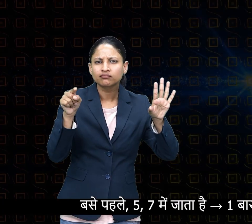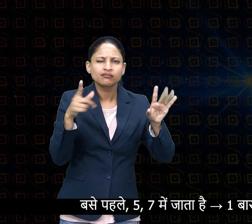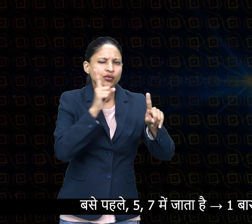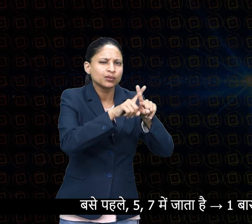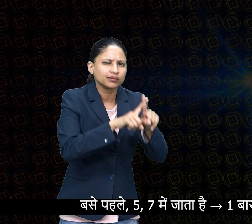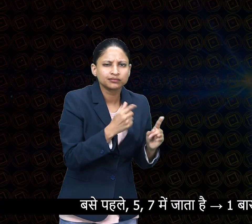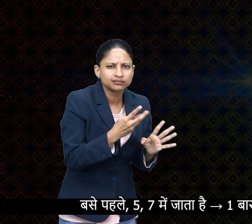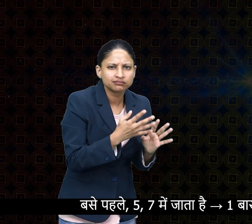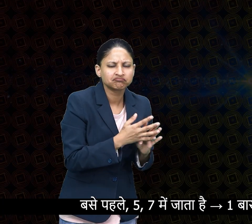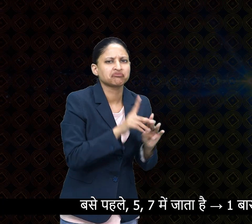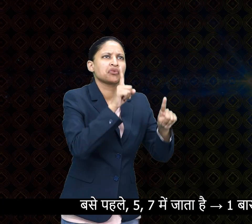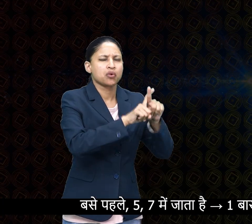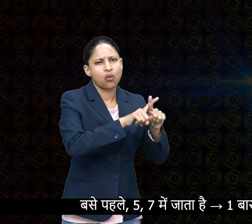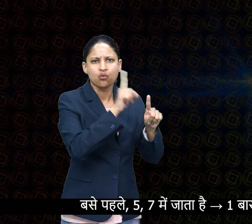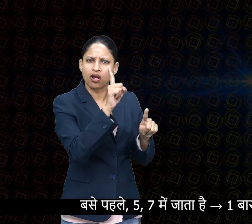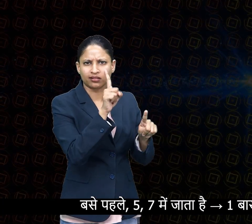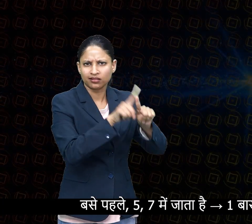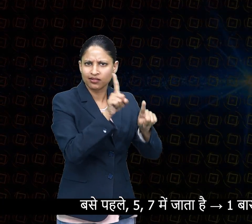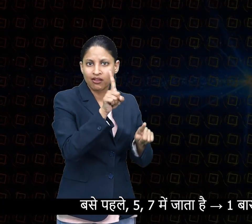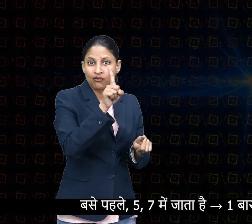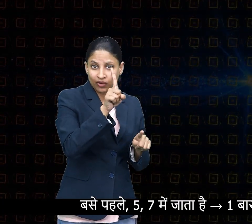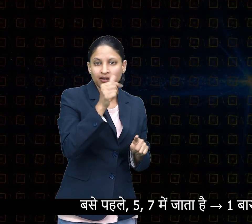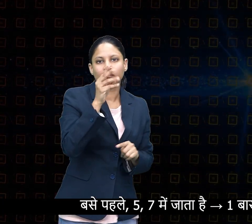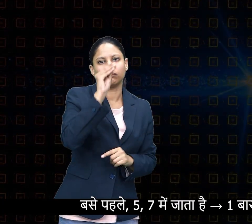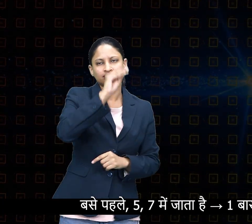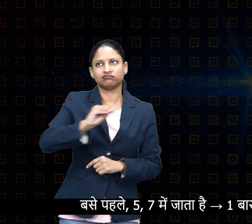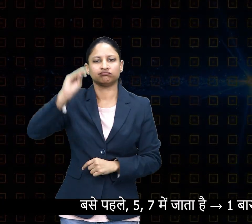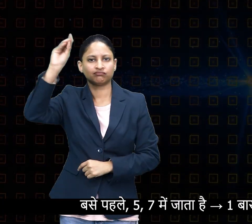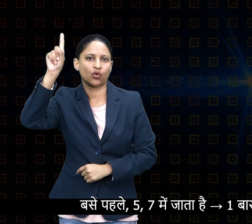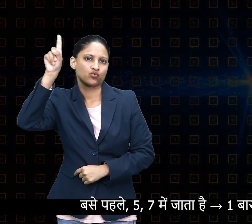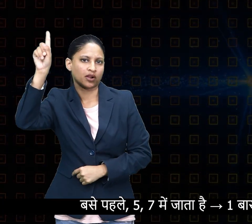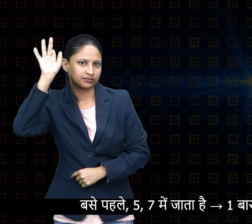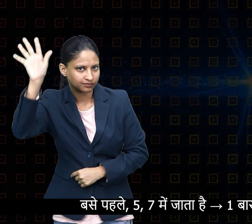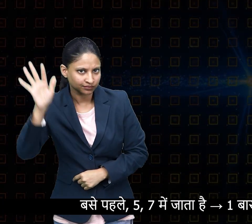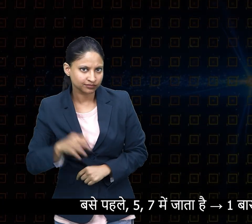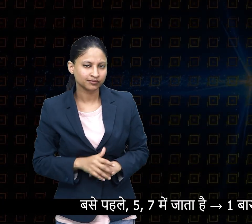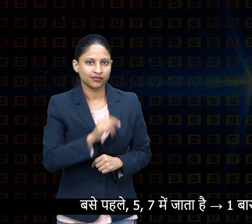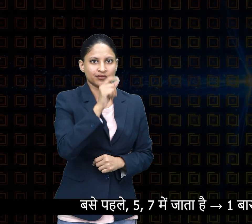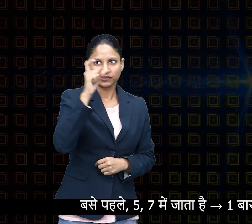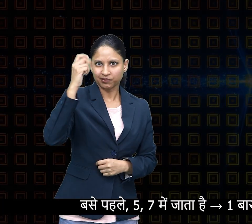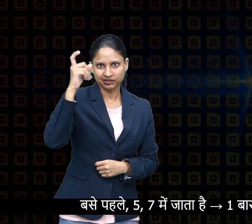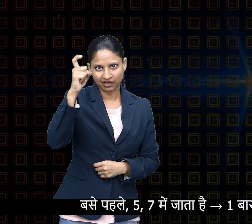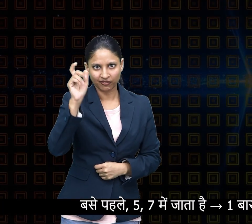एक बार। ऊपर 1 लिखे। घटाए, 7 घटा 5 बराबर 2।